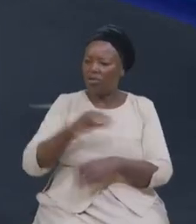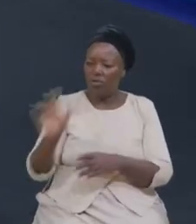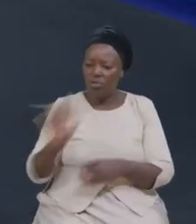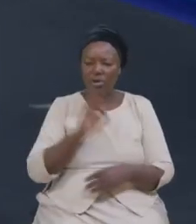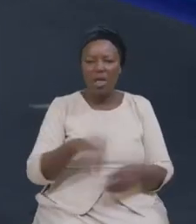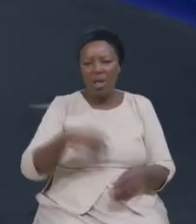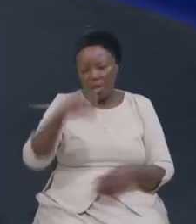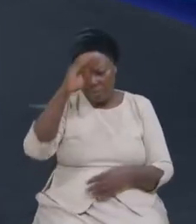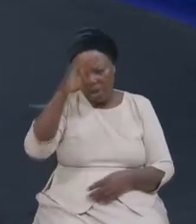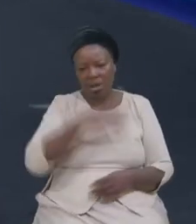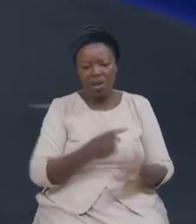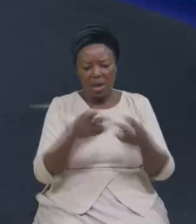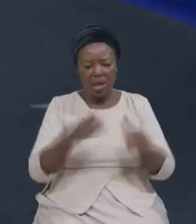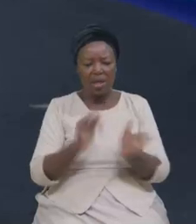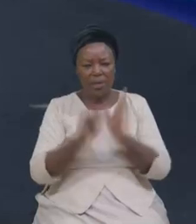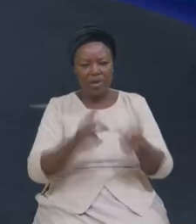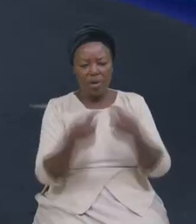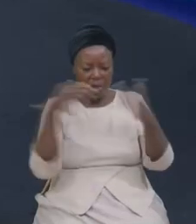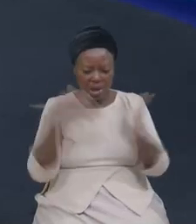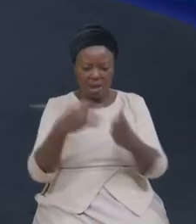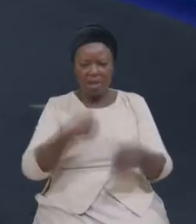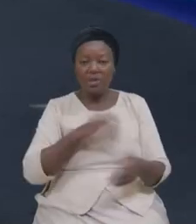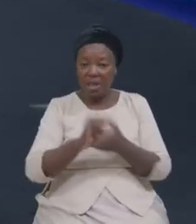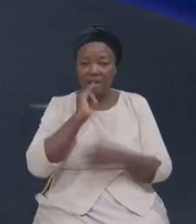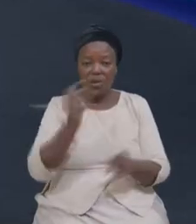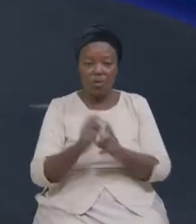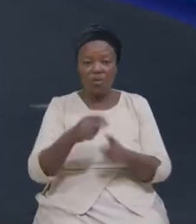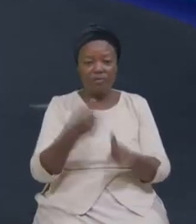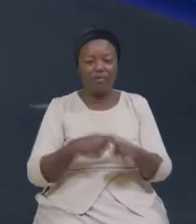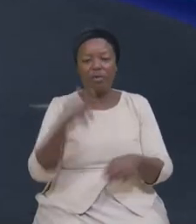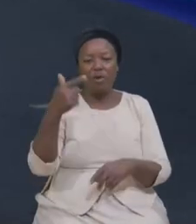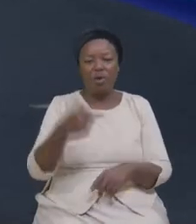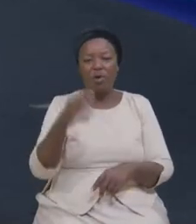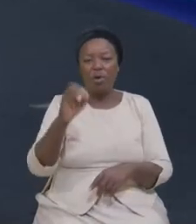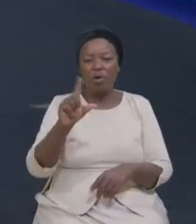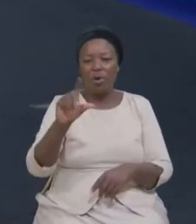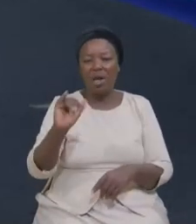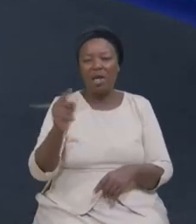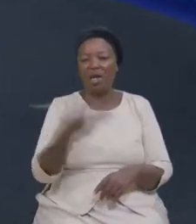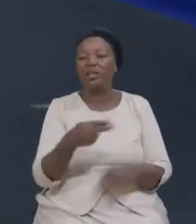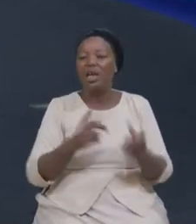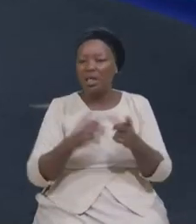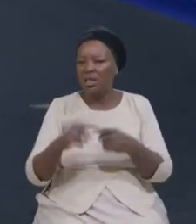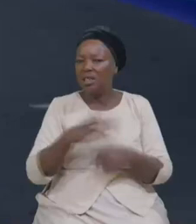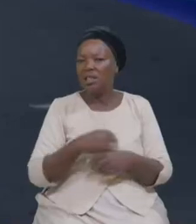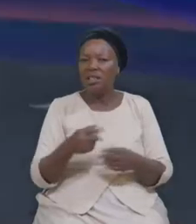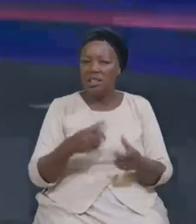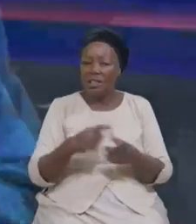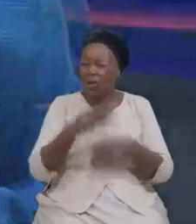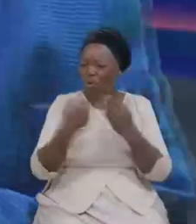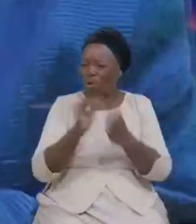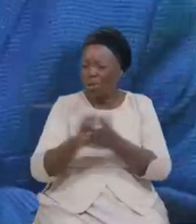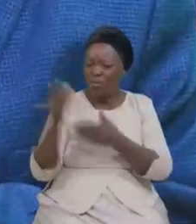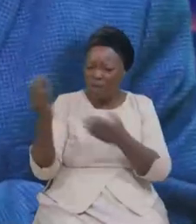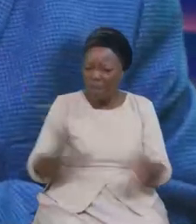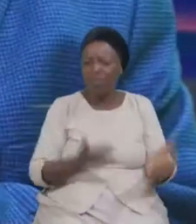moi. Et il parlait, il se vantait, il pensait que tout était terminé. Ah, si vous examinez dans votre vie,